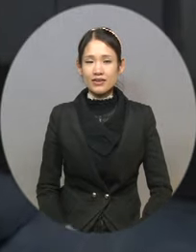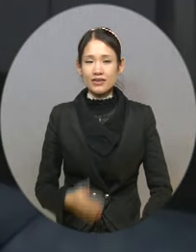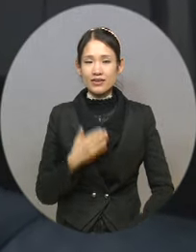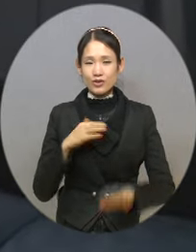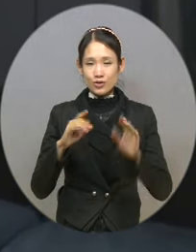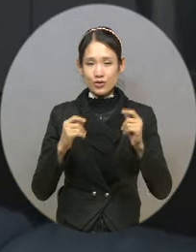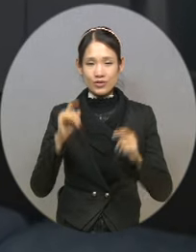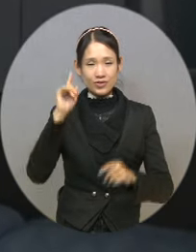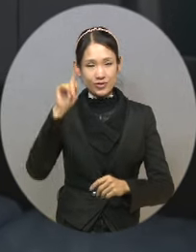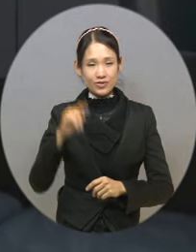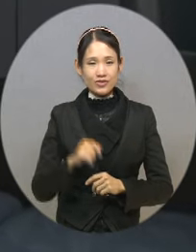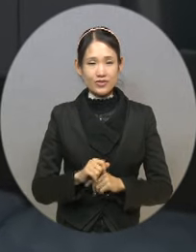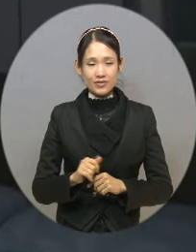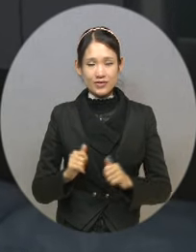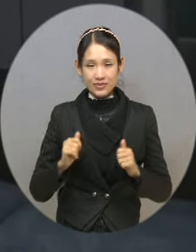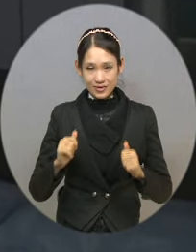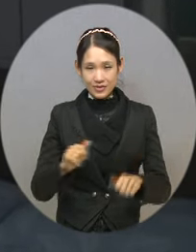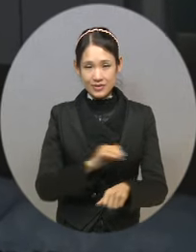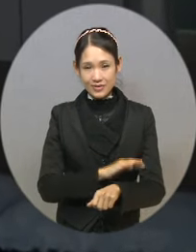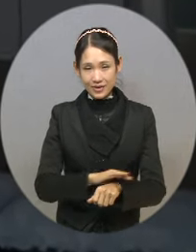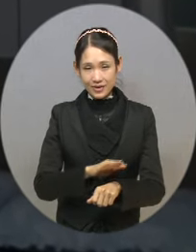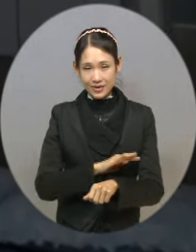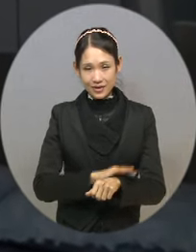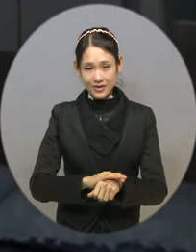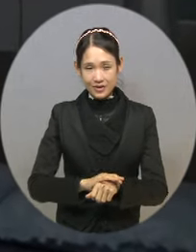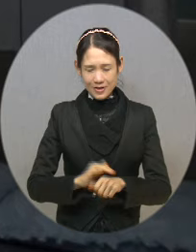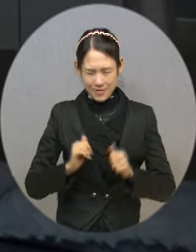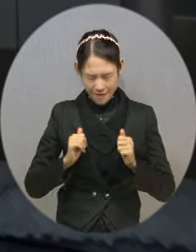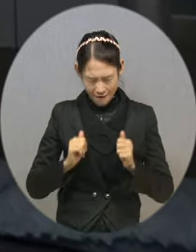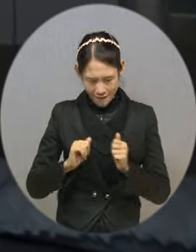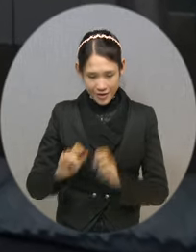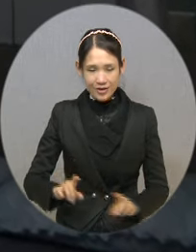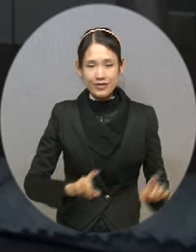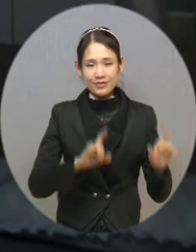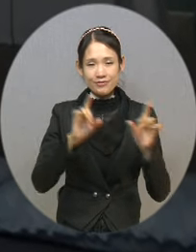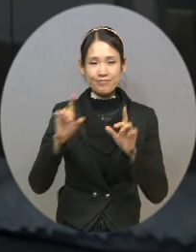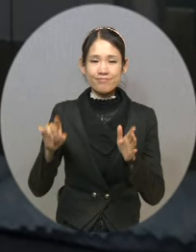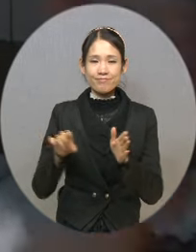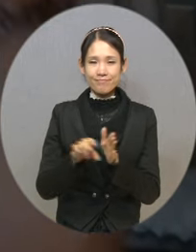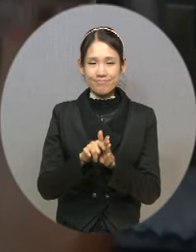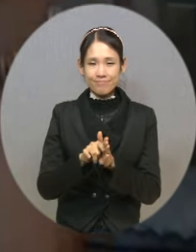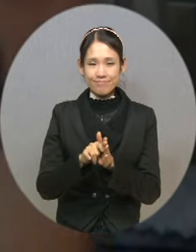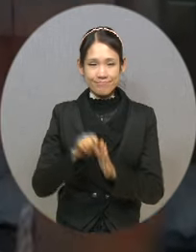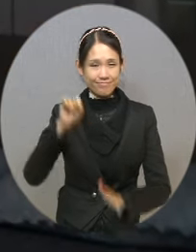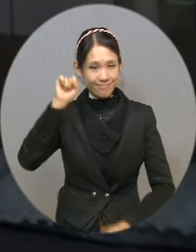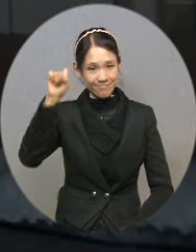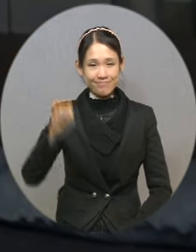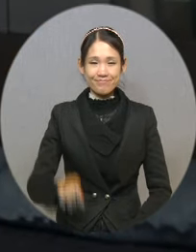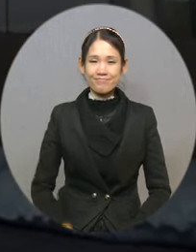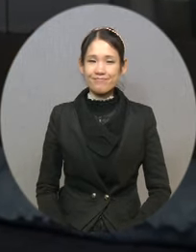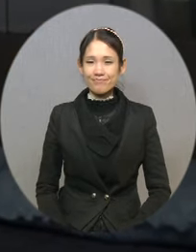또 내일도 열심히 잘 달릴 거라 믿습니다. 김민재 화이팅!